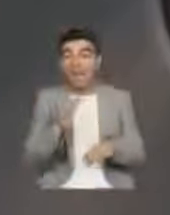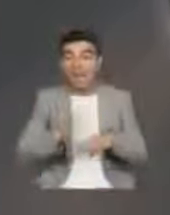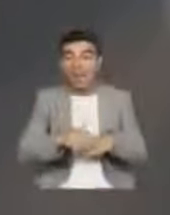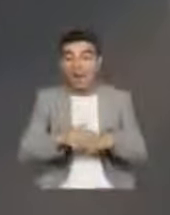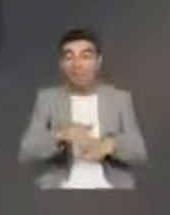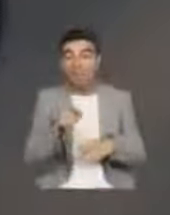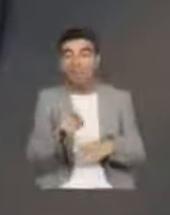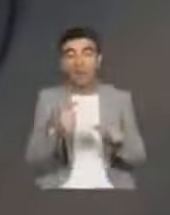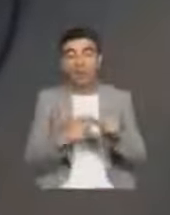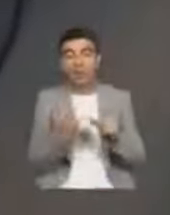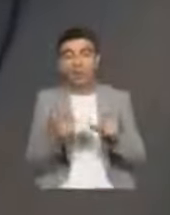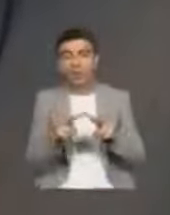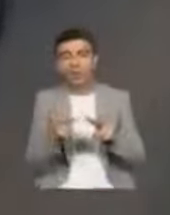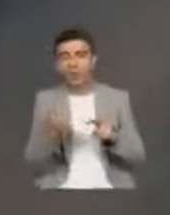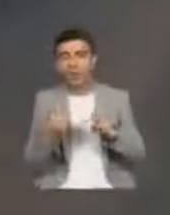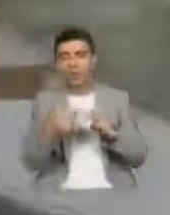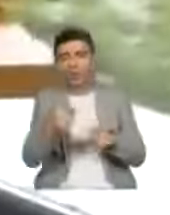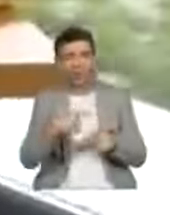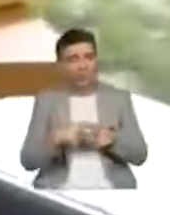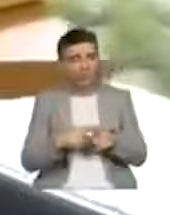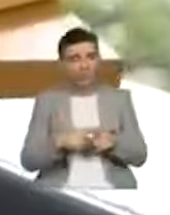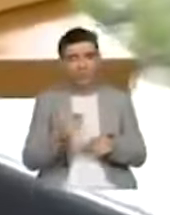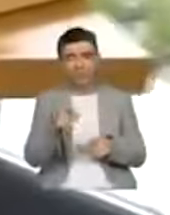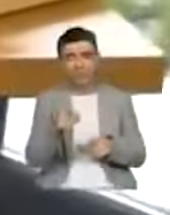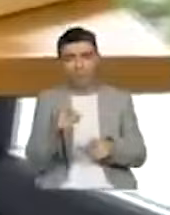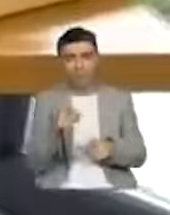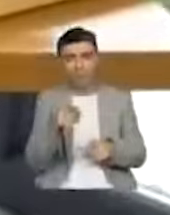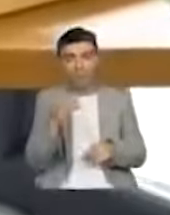sumurun tarifini sakın kaçırmayın.